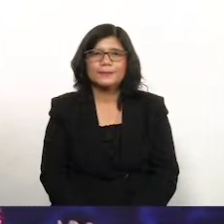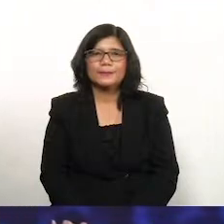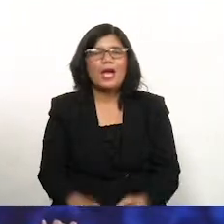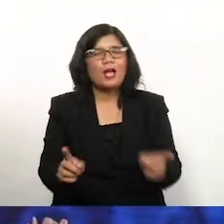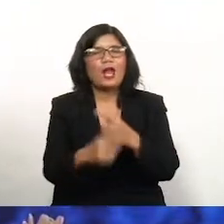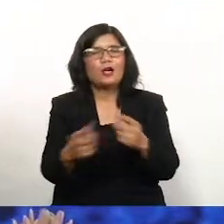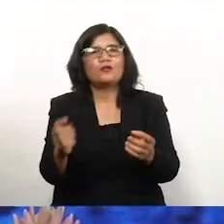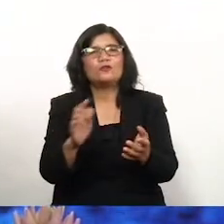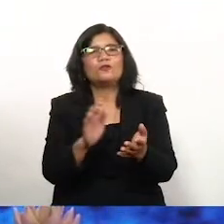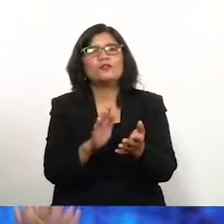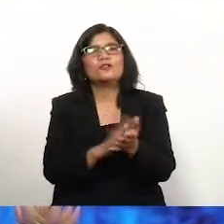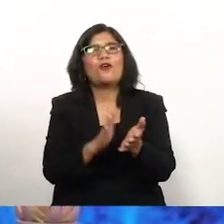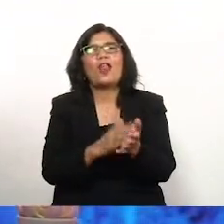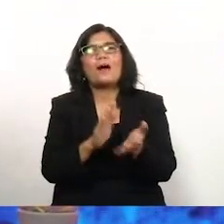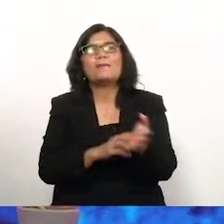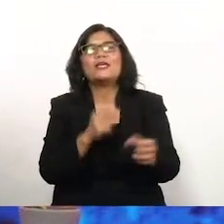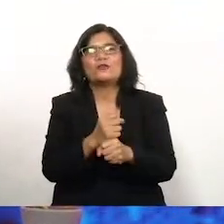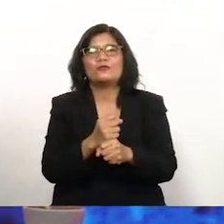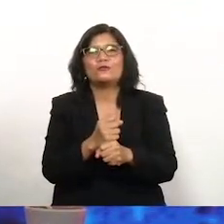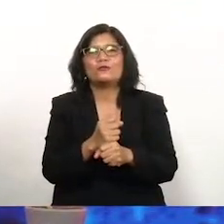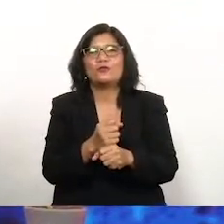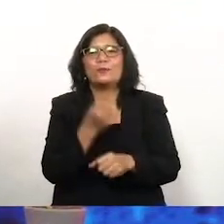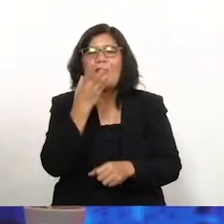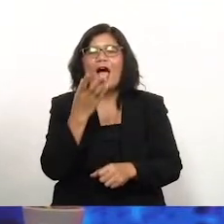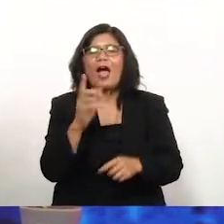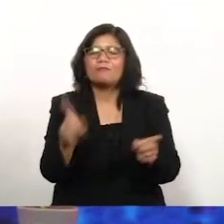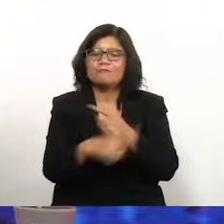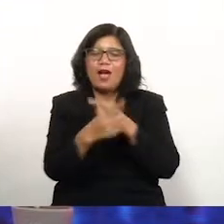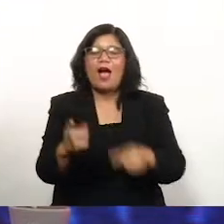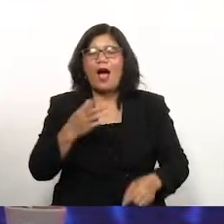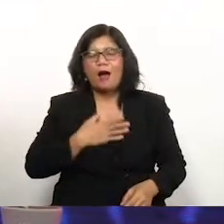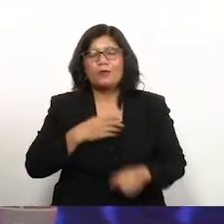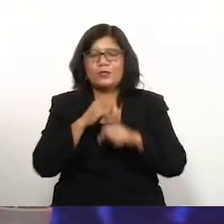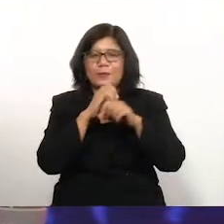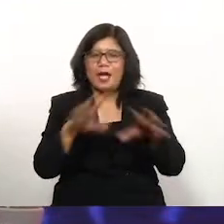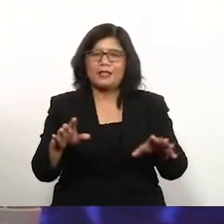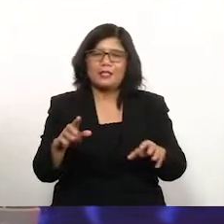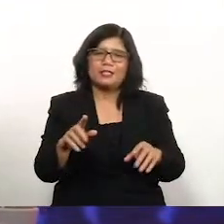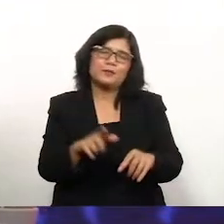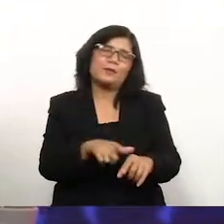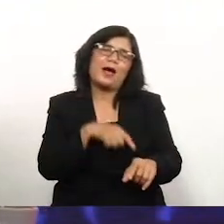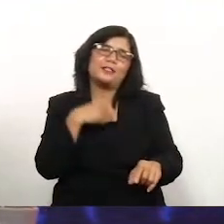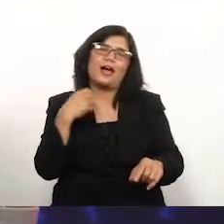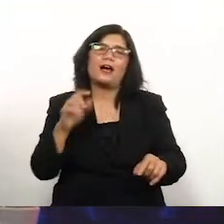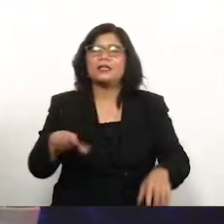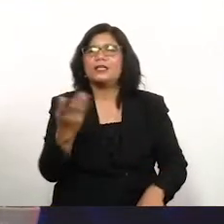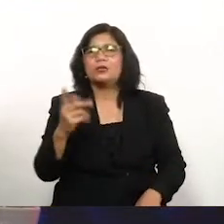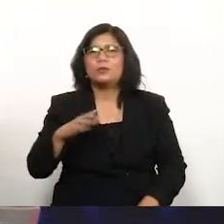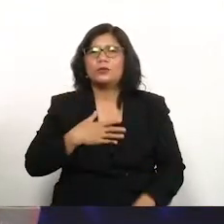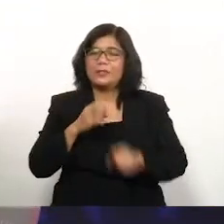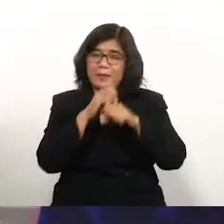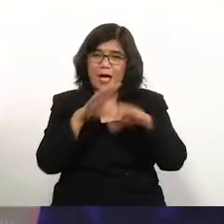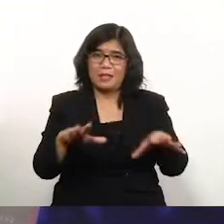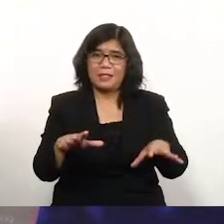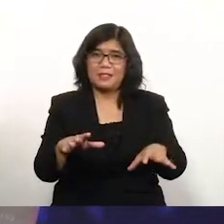Hai lagu sekolah minggu bilang apa aku diberkati Sepanjang Hidupku diberkati